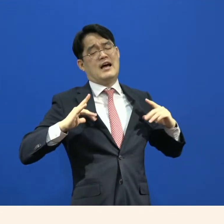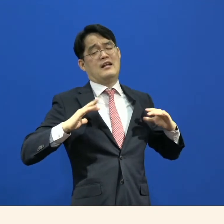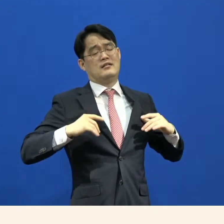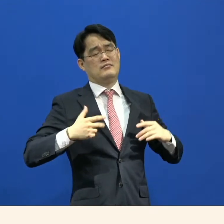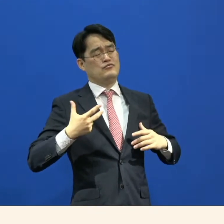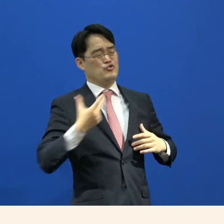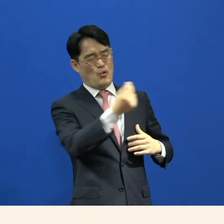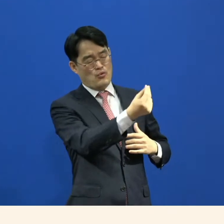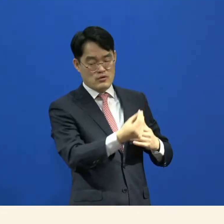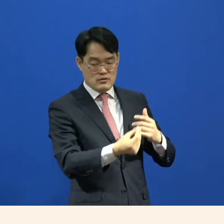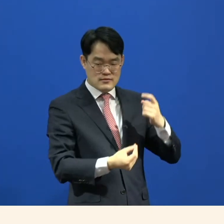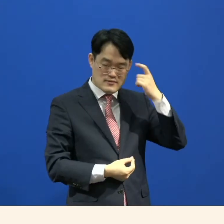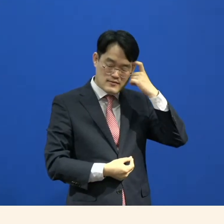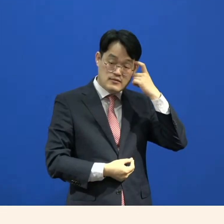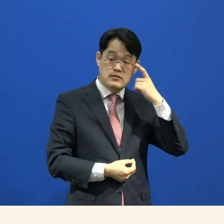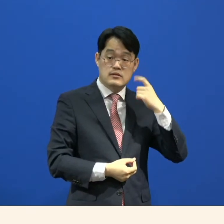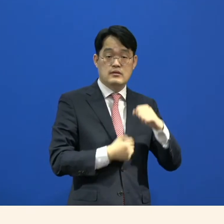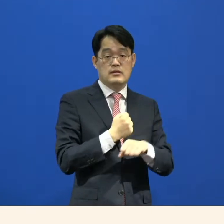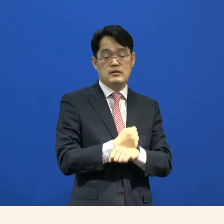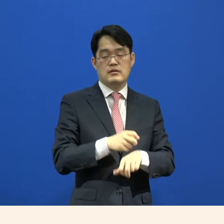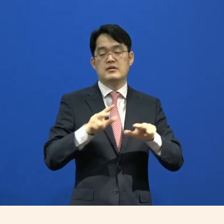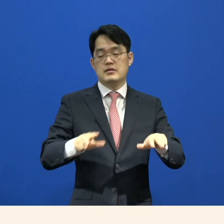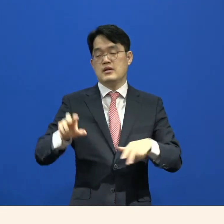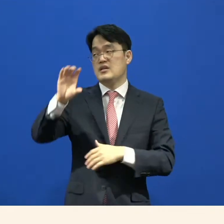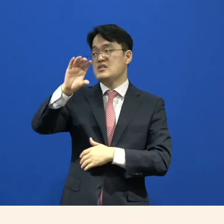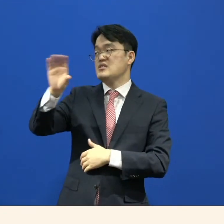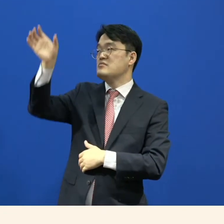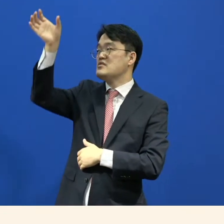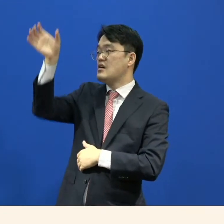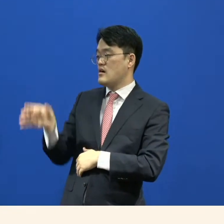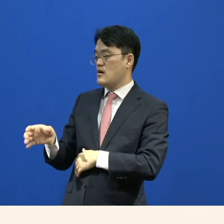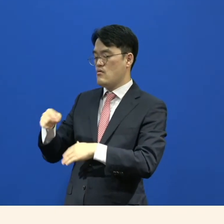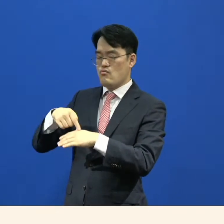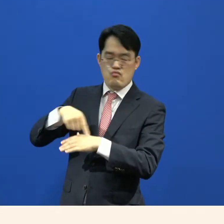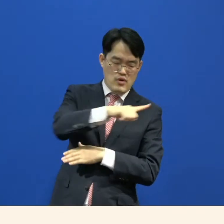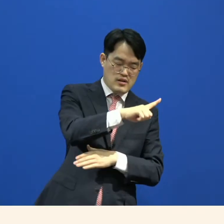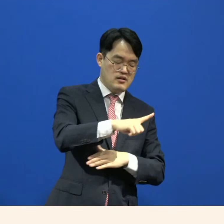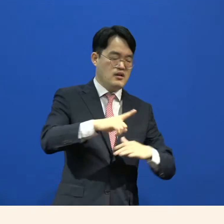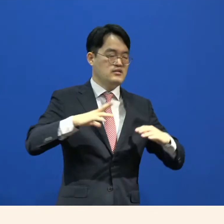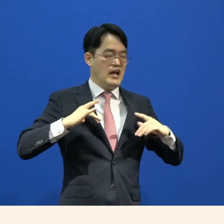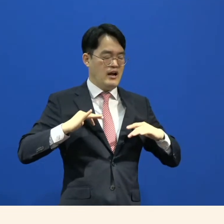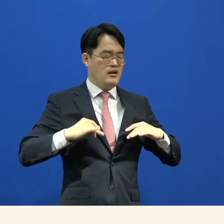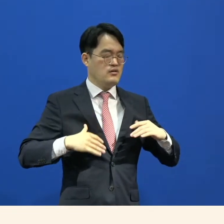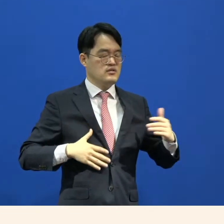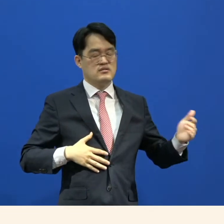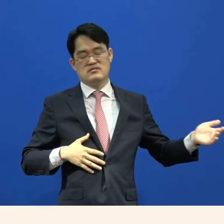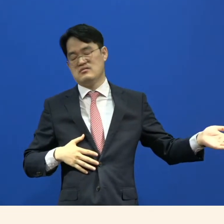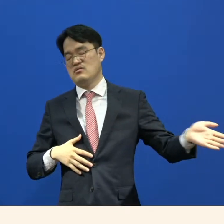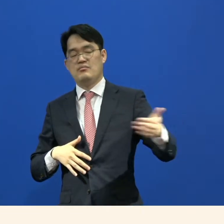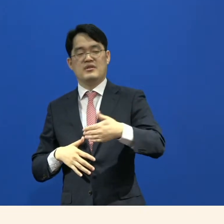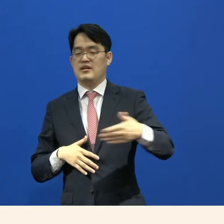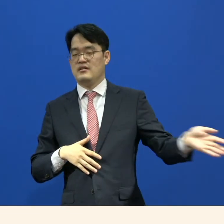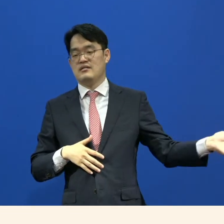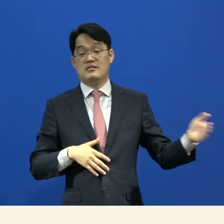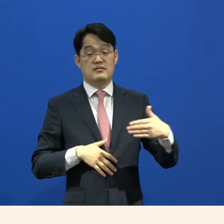여기고 이제 십자가 외에는 자랑할 것이 결코 없습니다.